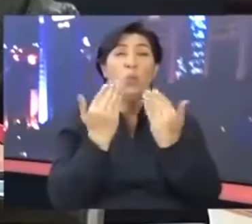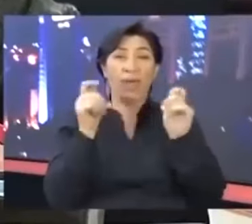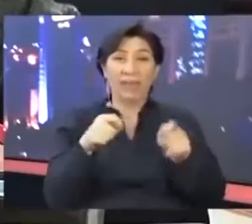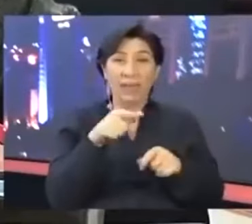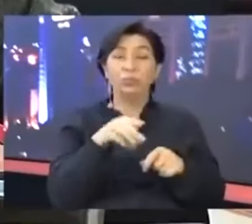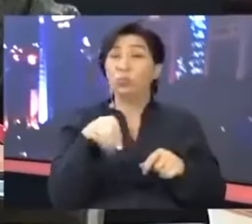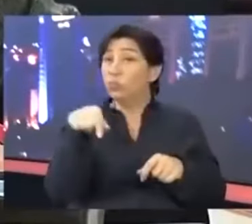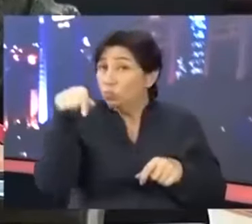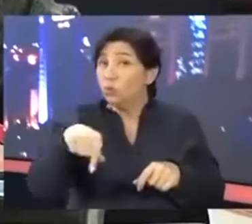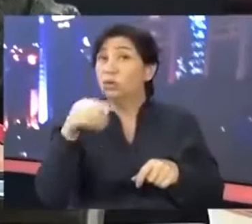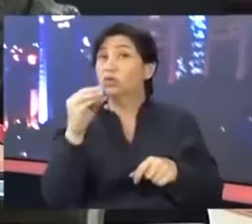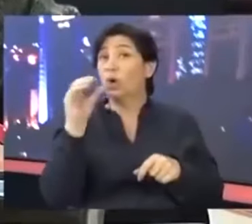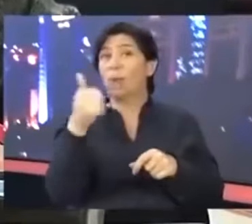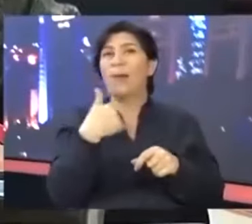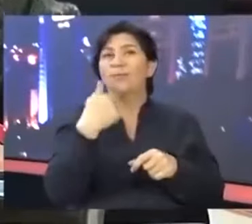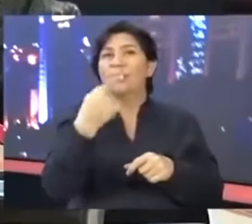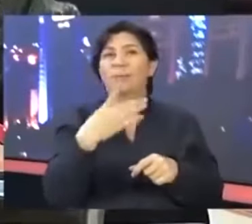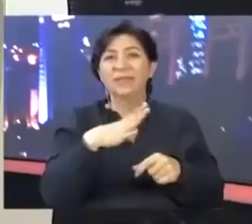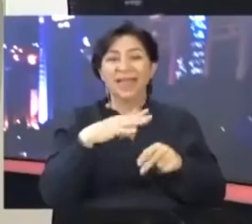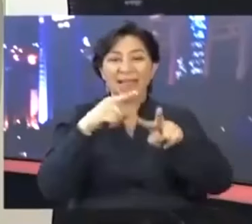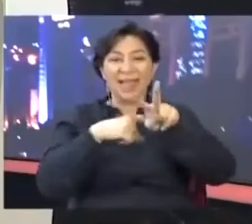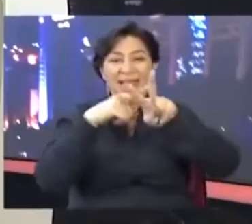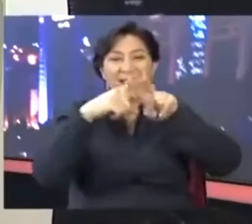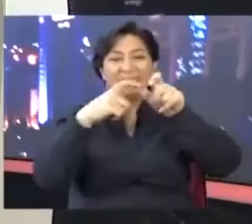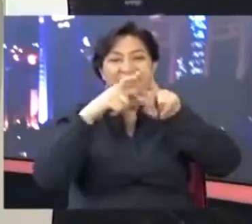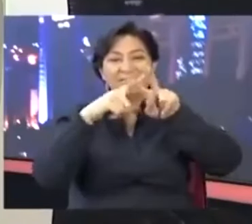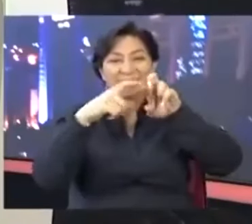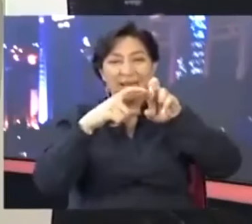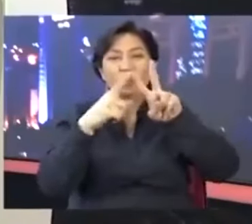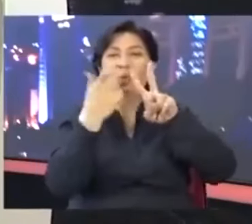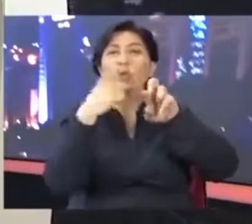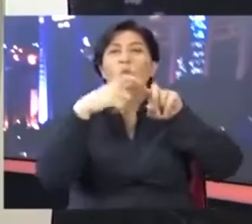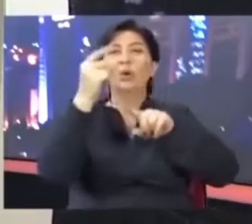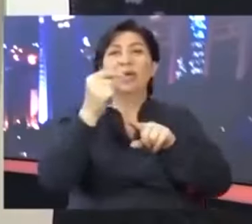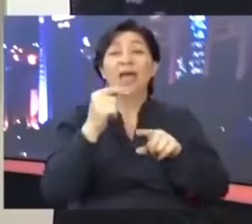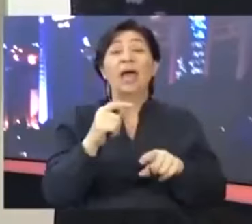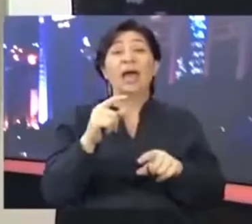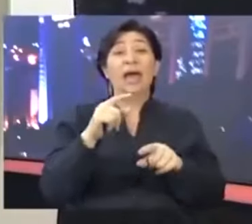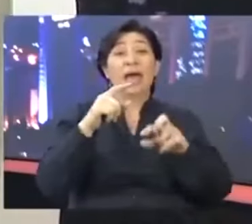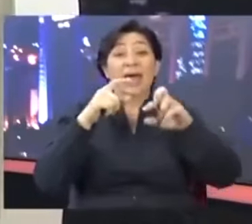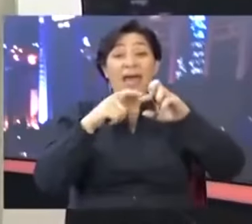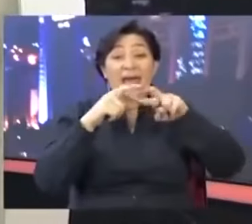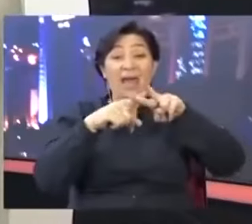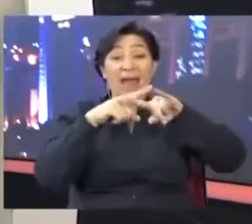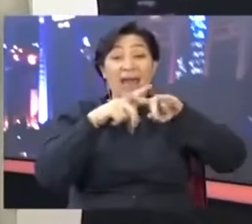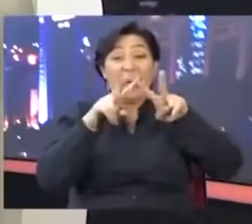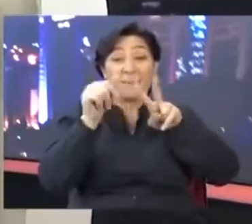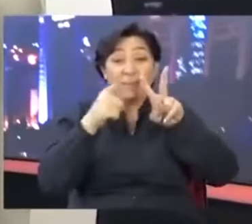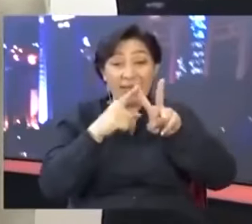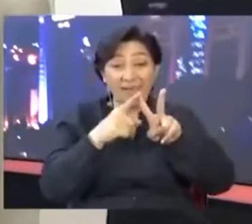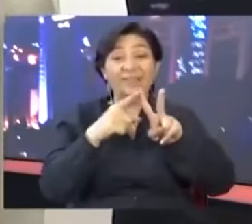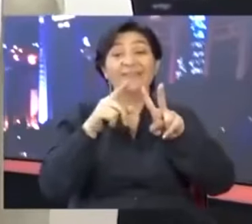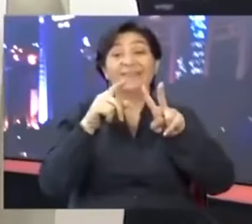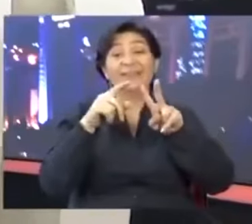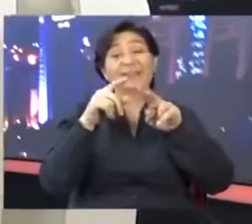Eee itafen okumak istiyorum Yaşar Nuri'nin Eee mealinden okuyacağım Rahman ve Rahim Allah'ın